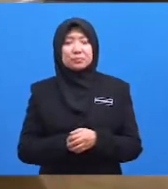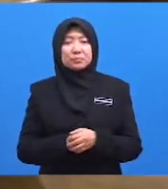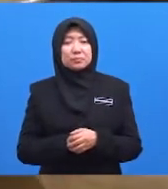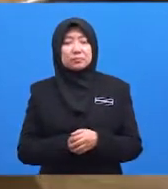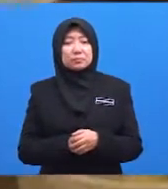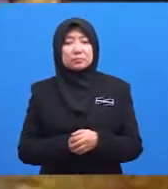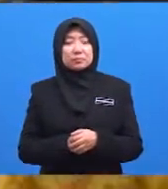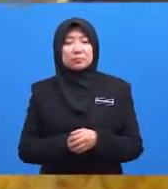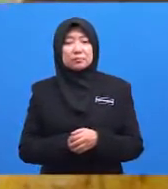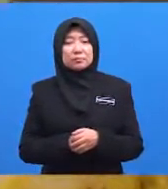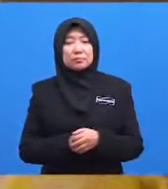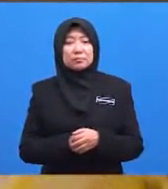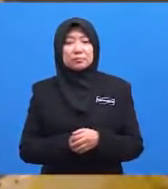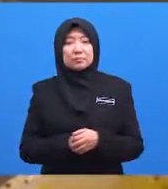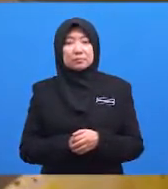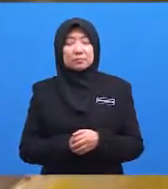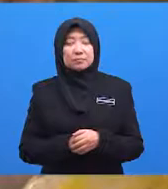foil.